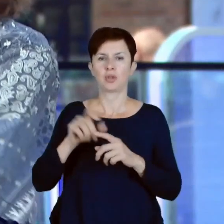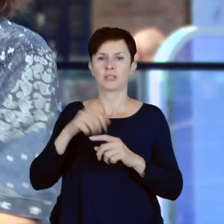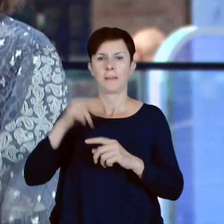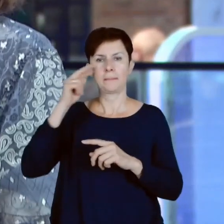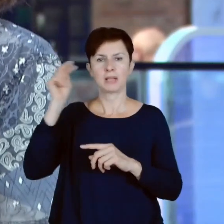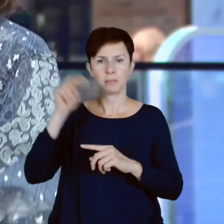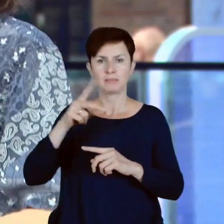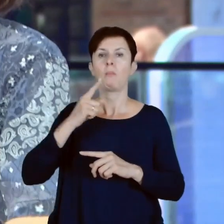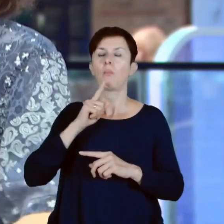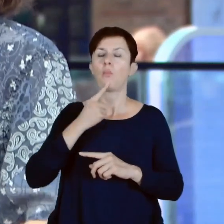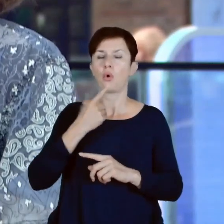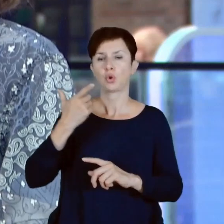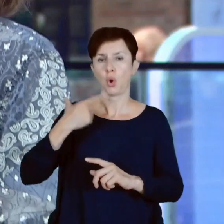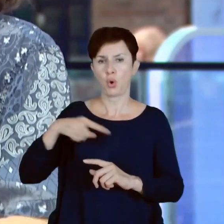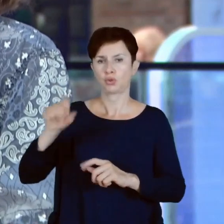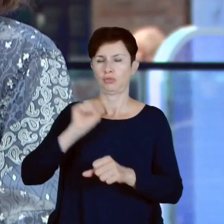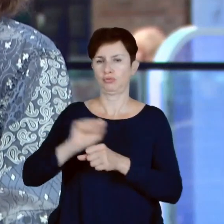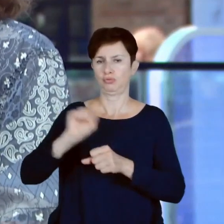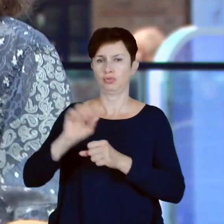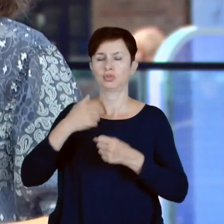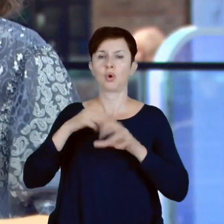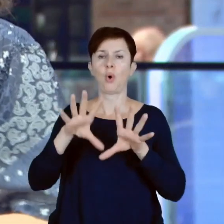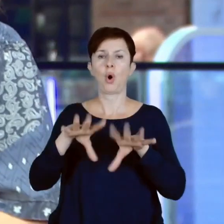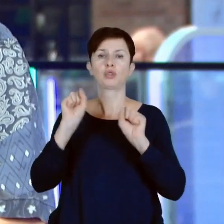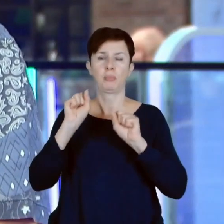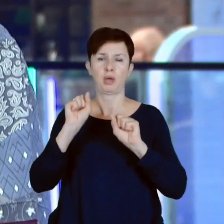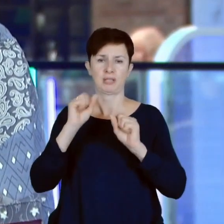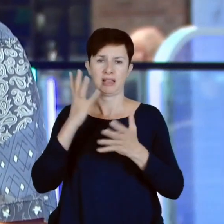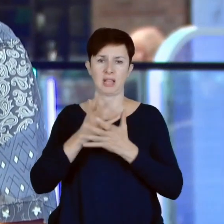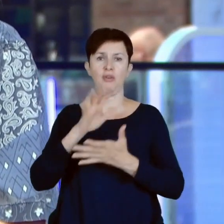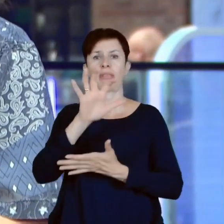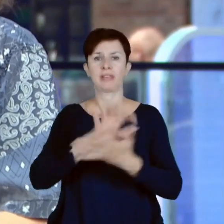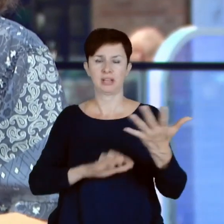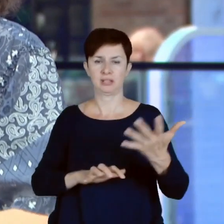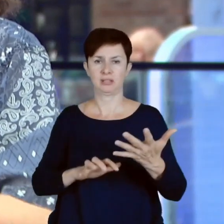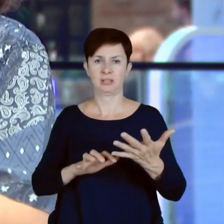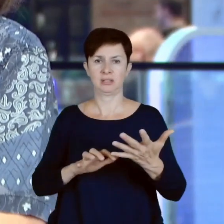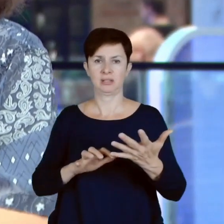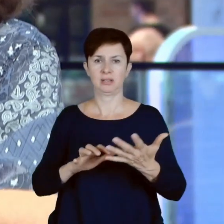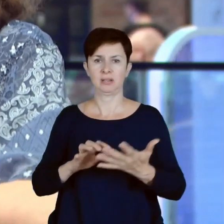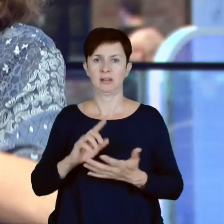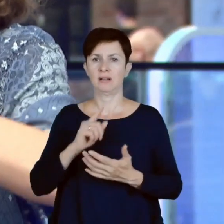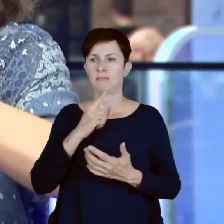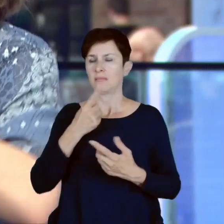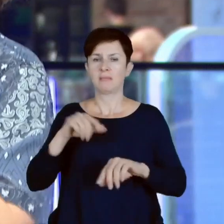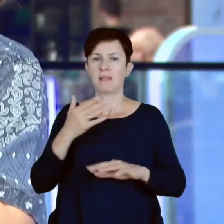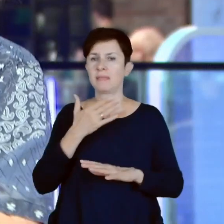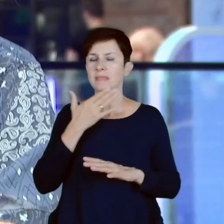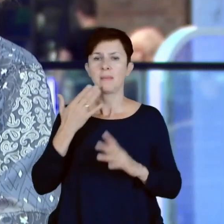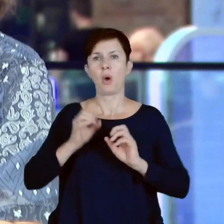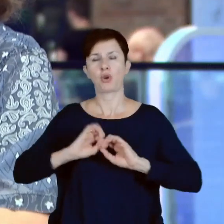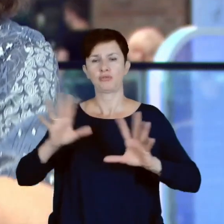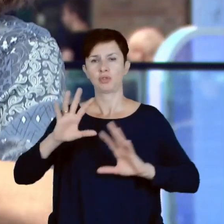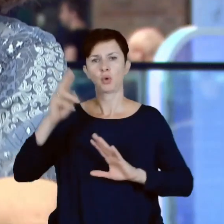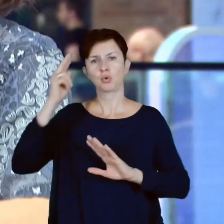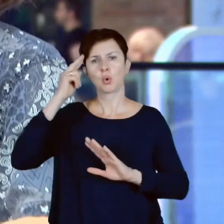przez to, że właśnie są najczęściej odbiorcami, odbiorczyniami treści, nie mają takiego oczywistego rozumienia tego, jak ta technologia jest